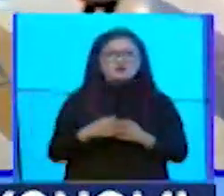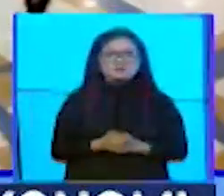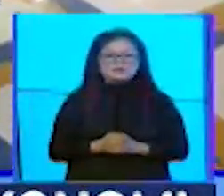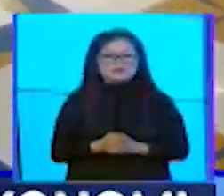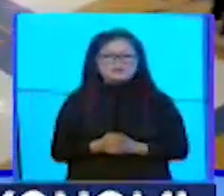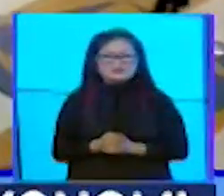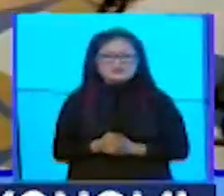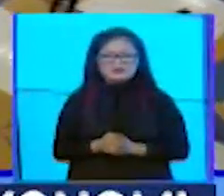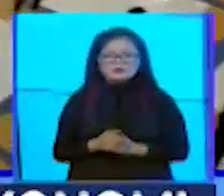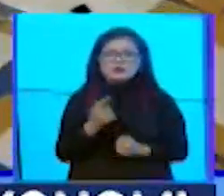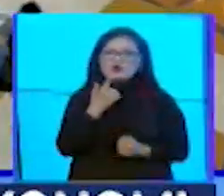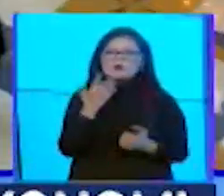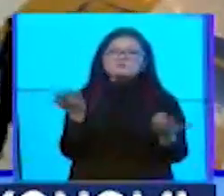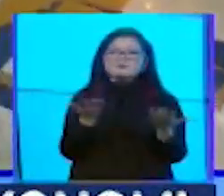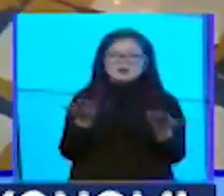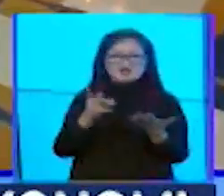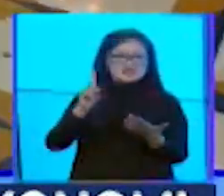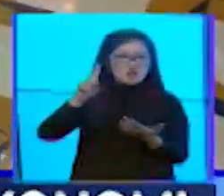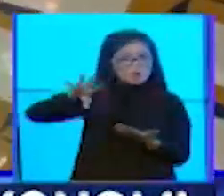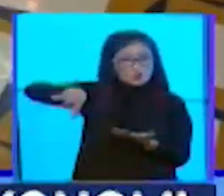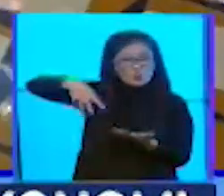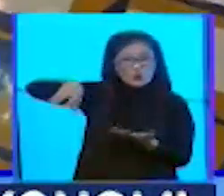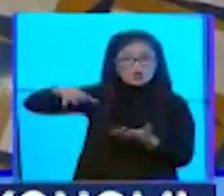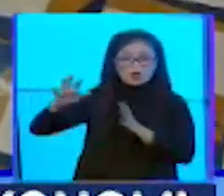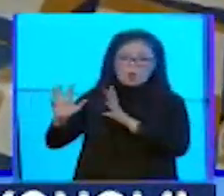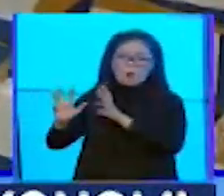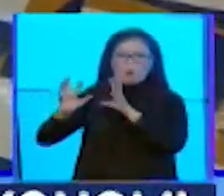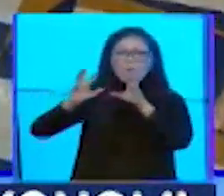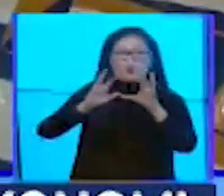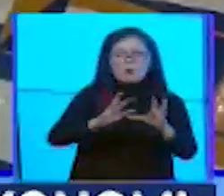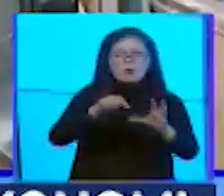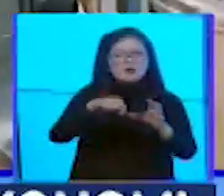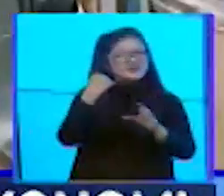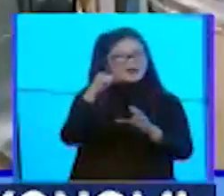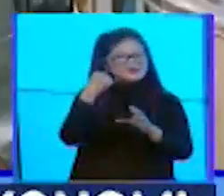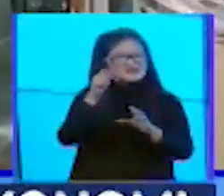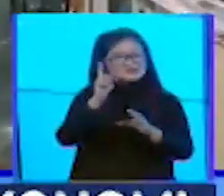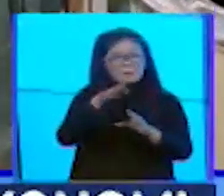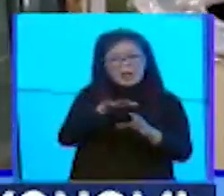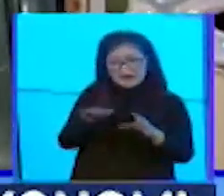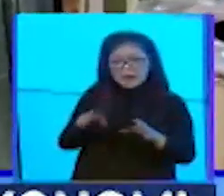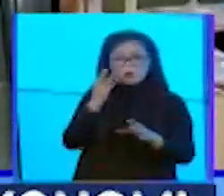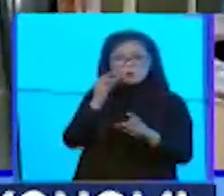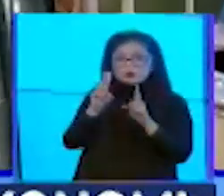keluarga datang bersama anak-anak. Yeah. Sekarang mereka tidak bisa datang ke pusat perbelanjaan. Akhirnya mereka datang ke